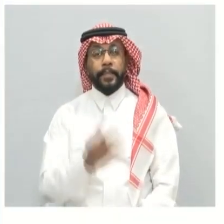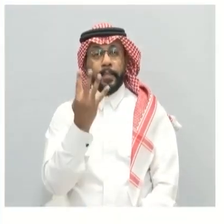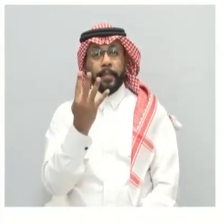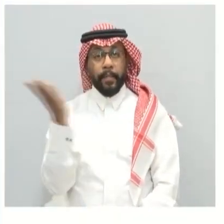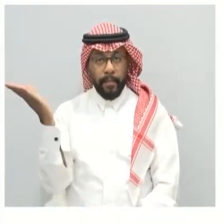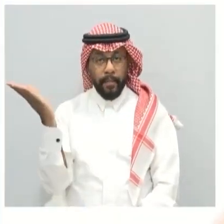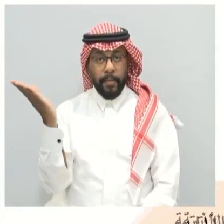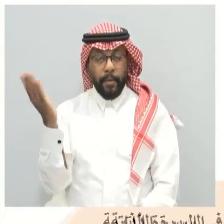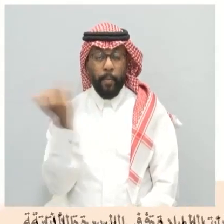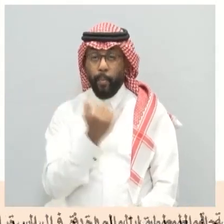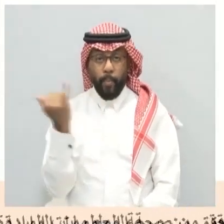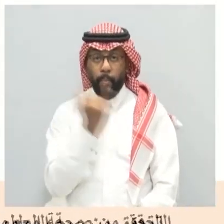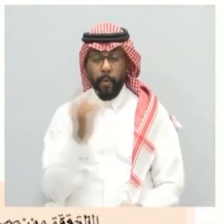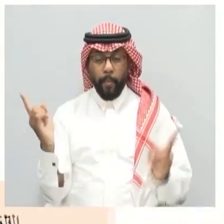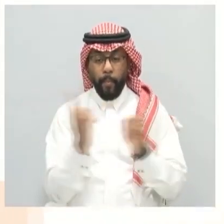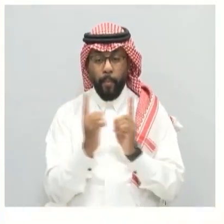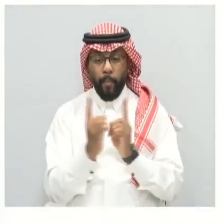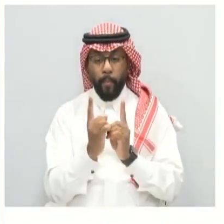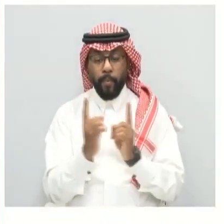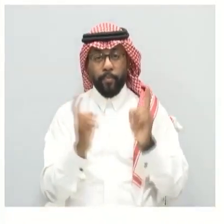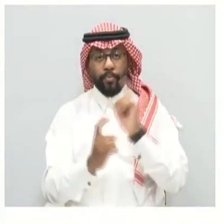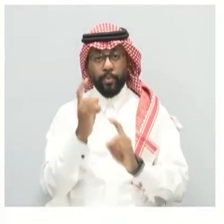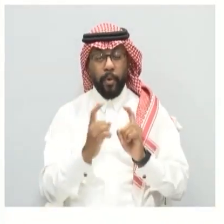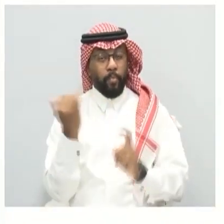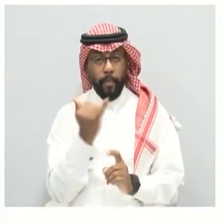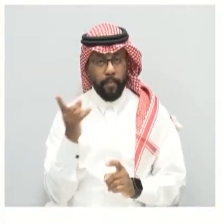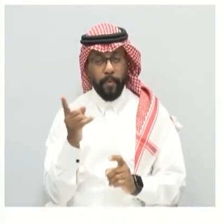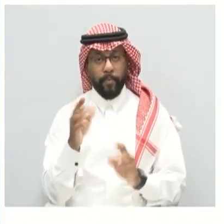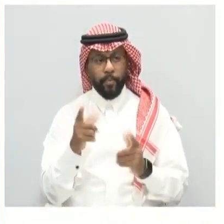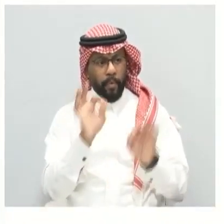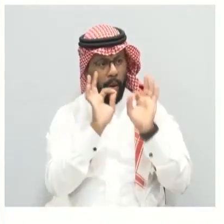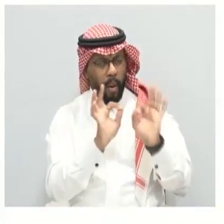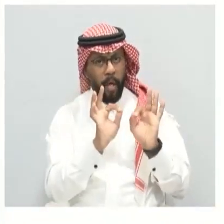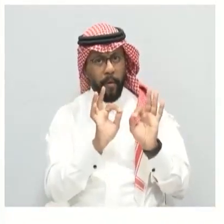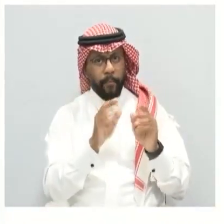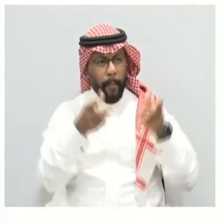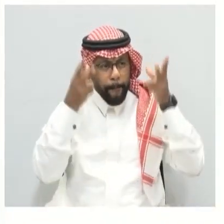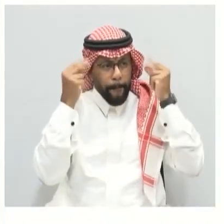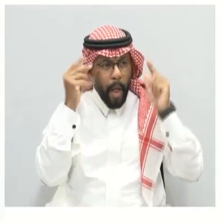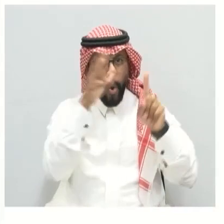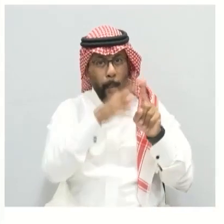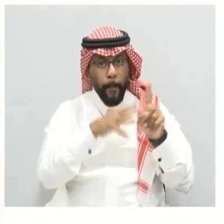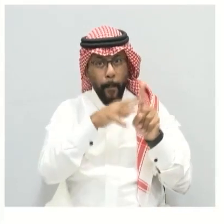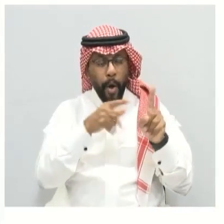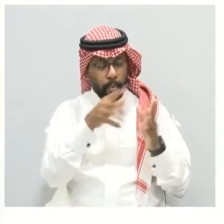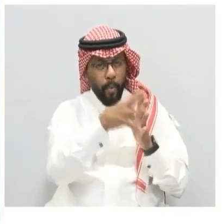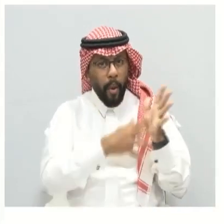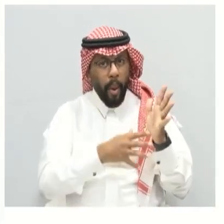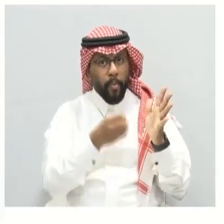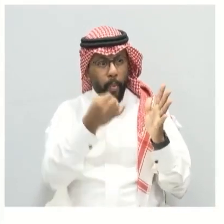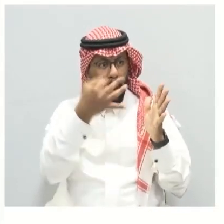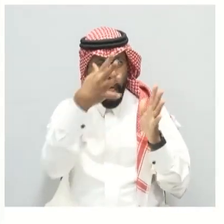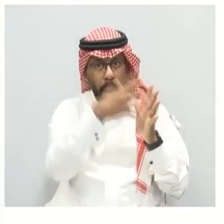تشكل اهميه للمقابله الشخصيه لجهه التوظيف التحقق من صحه المعلومات الوارده في السيره الذاتيه